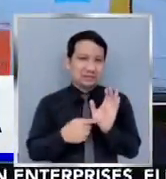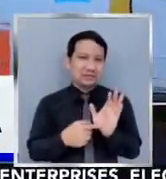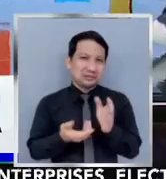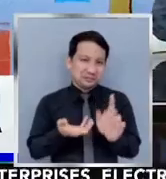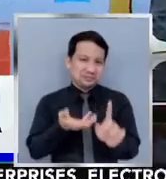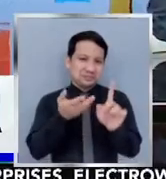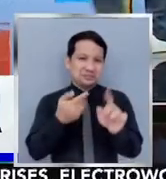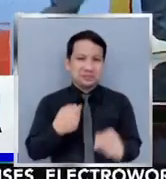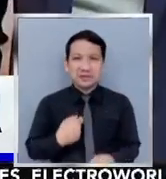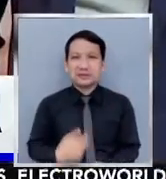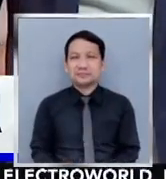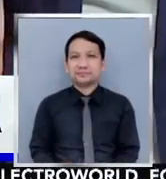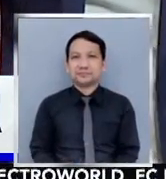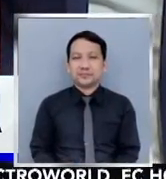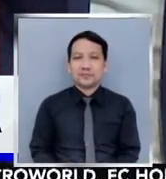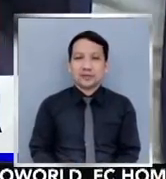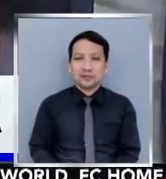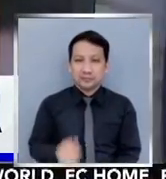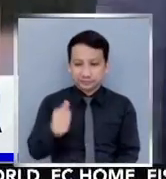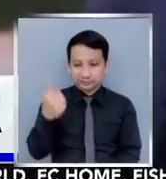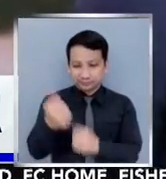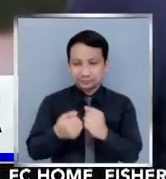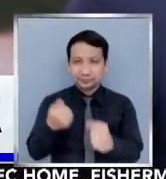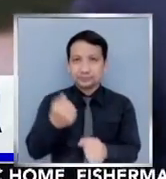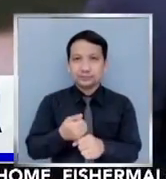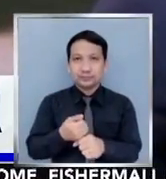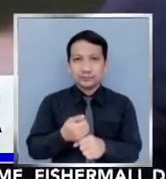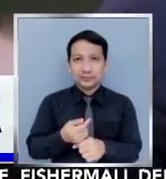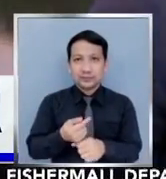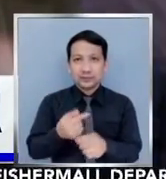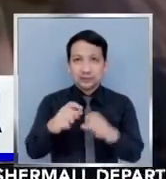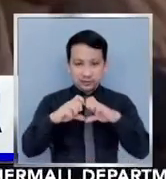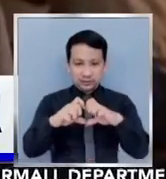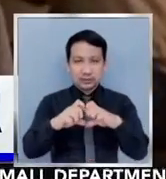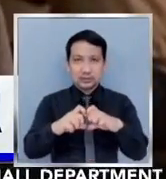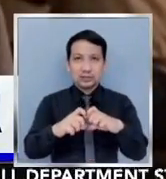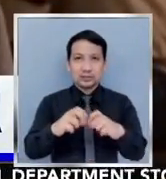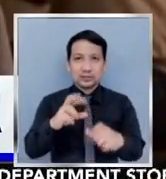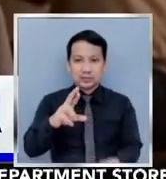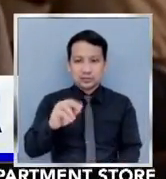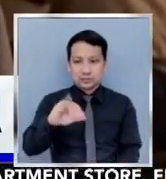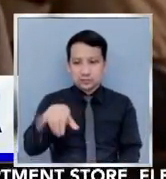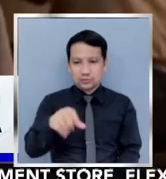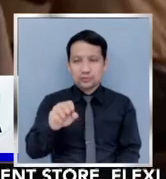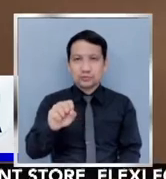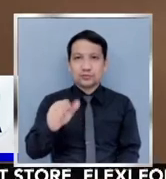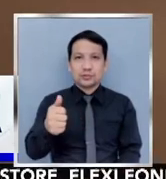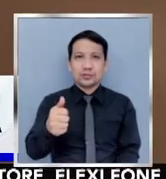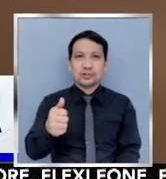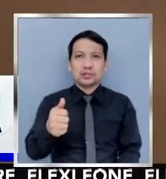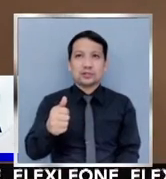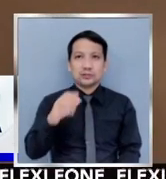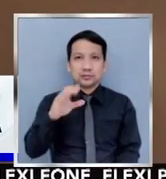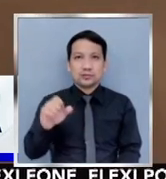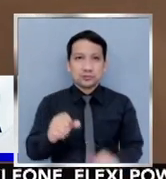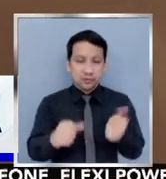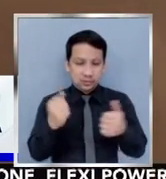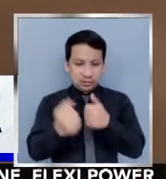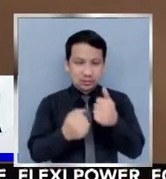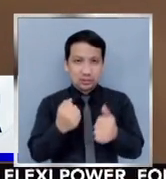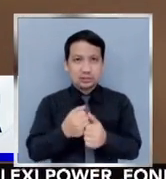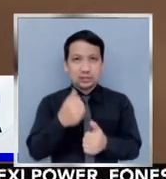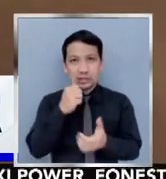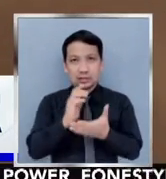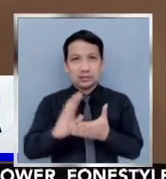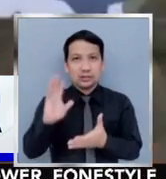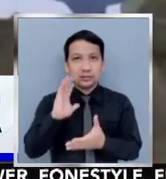Halos isang dekada na rin nang maging Kapuso muli si Rogen Cruz. Mula sa kanyang role sa My Husband's Lover, buo-buo ko para